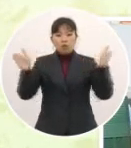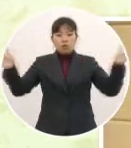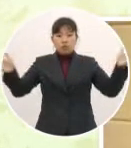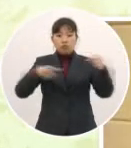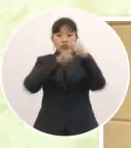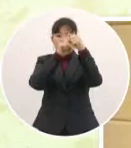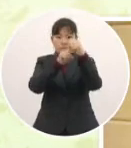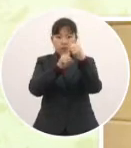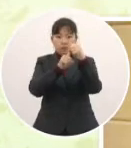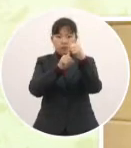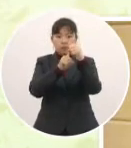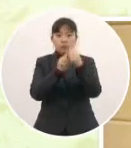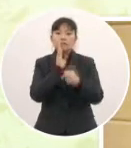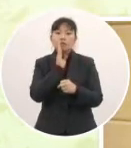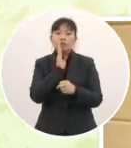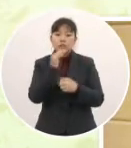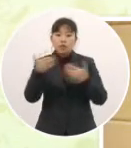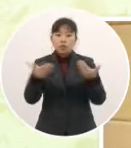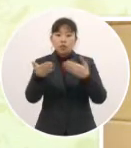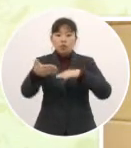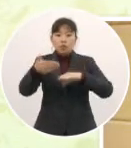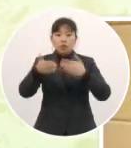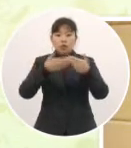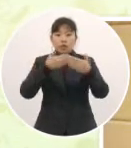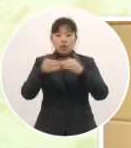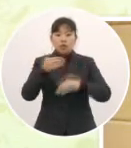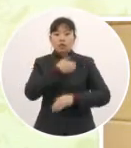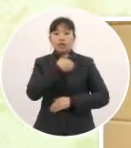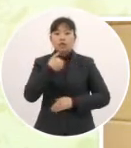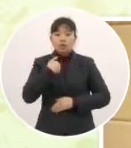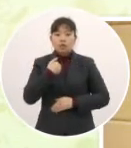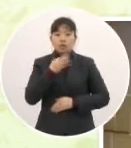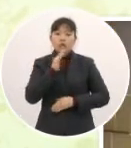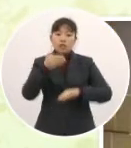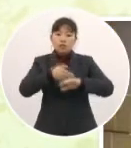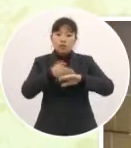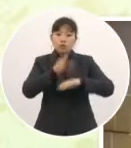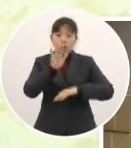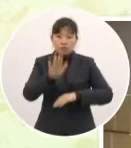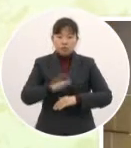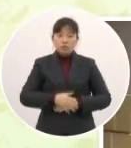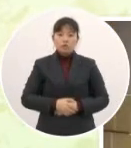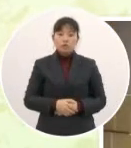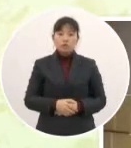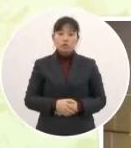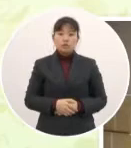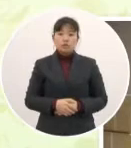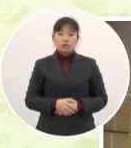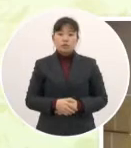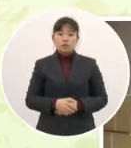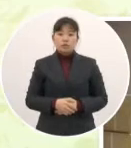ため、実際に仕事を体験できる実習なども行っているんだよ。